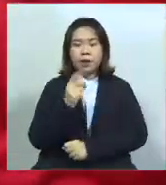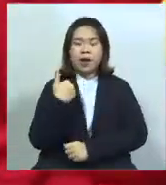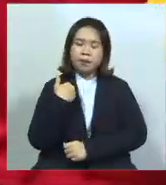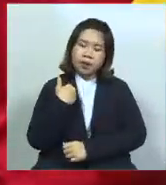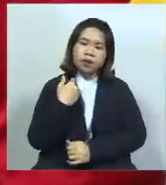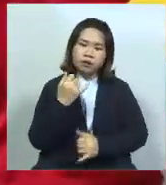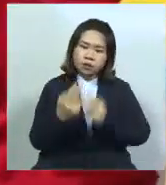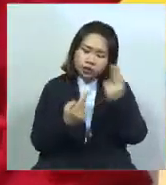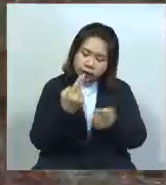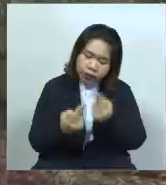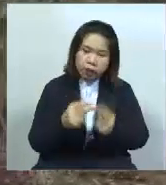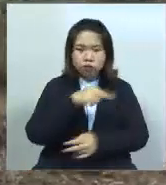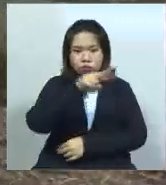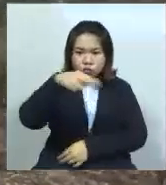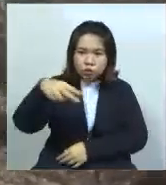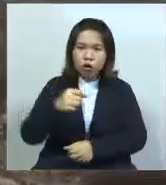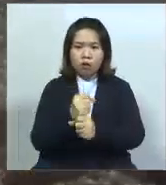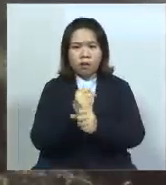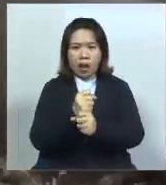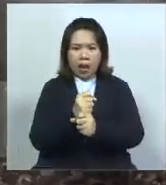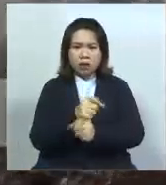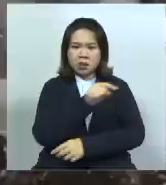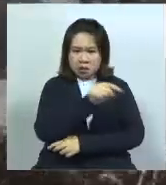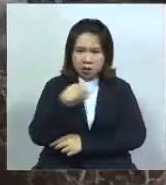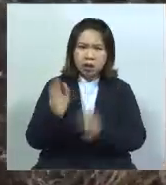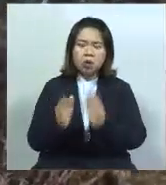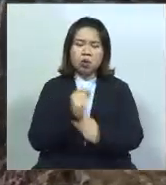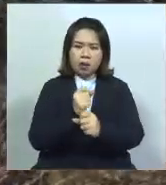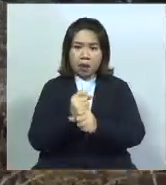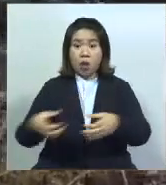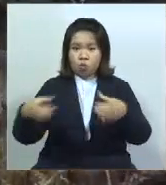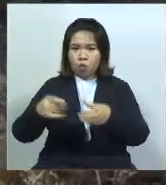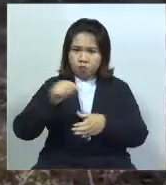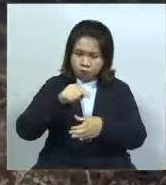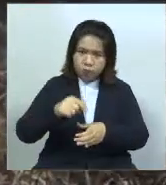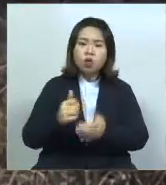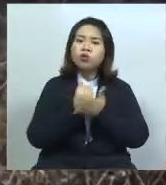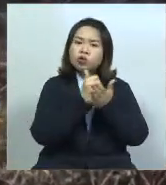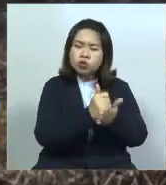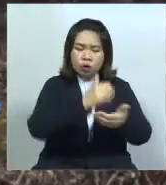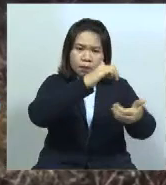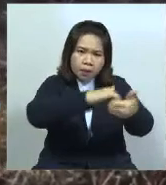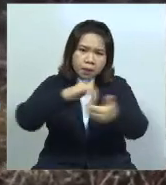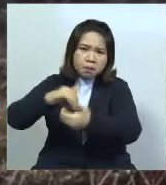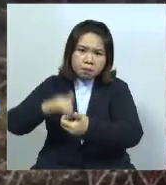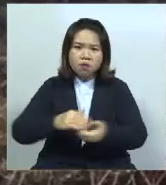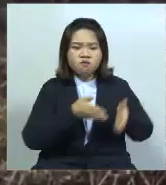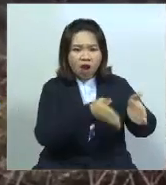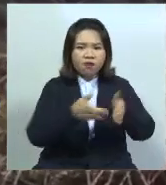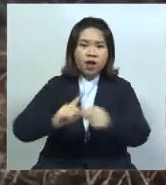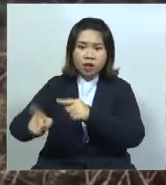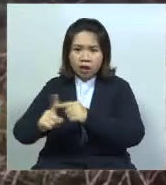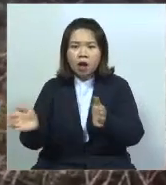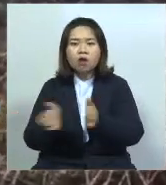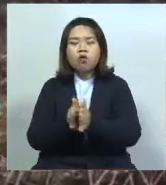งพื้นที่ไปตรวจเยี่ยมแล้วก็กำชับให้ทีมเจ้าหน้าที่ชุดปฏิบัติการบูรณาการกำลังร่วมจากทุกฝ่ายเพื่อให้การท